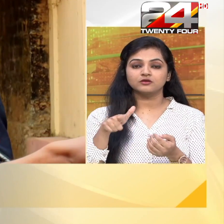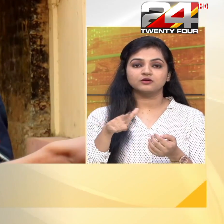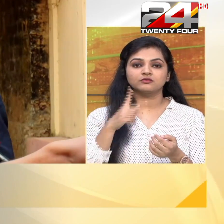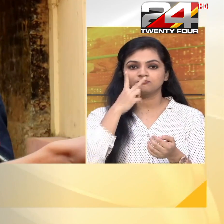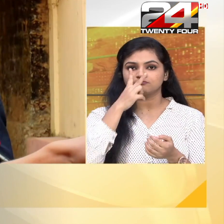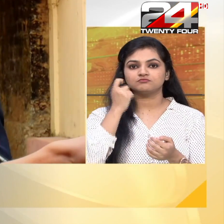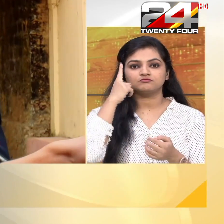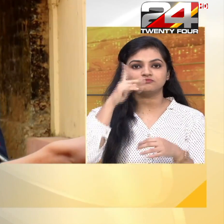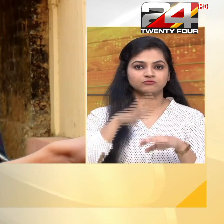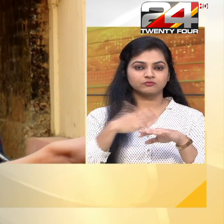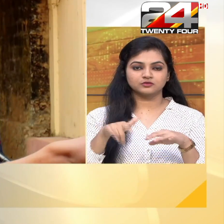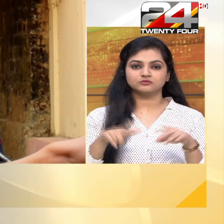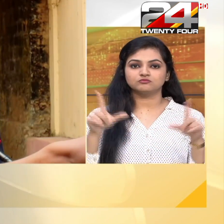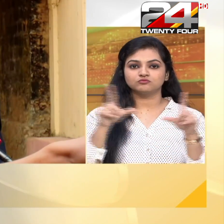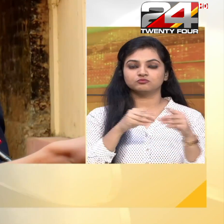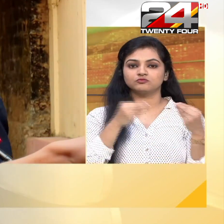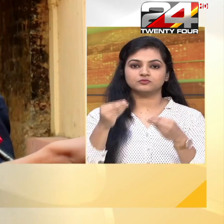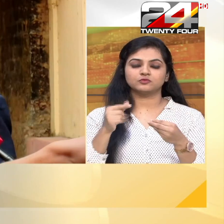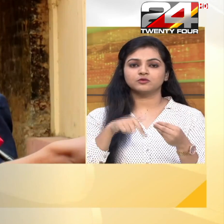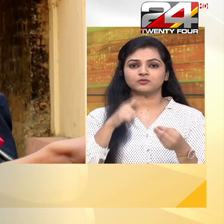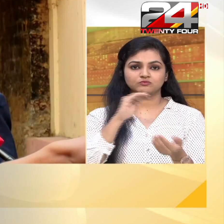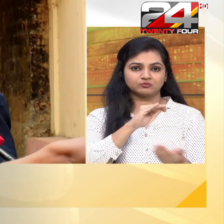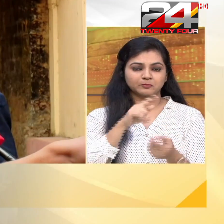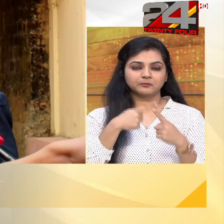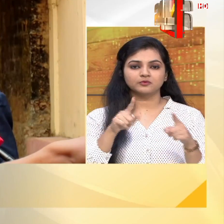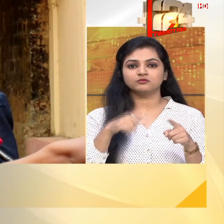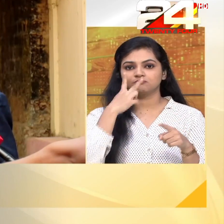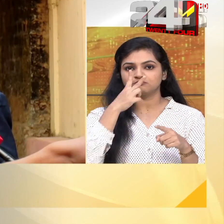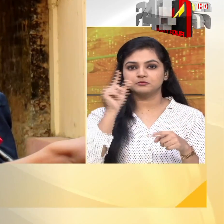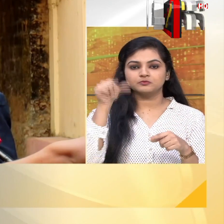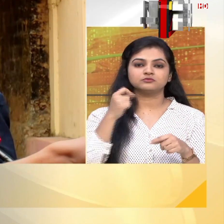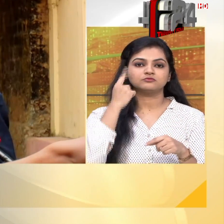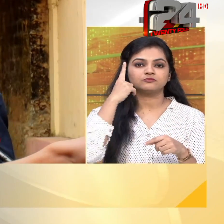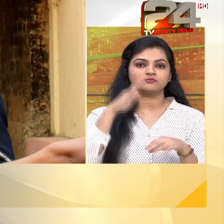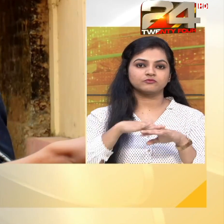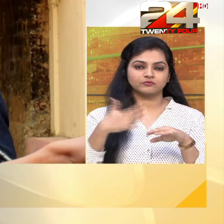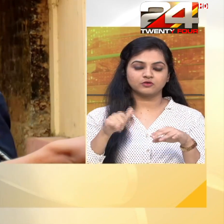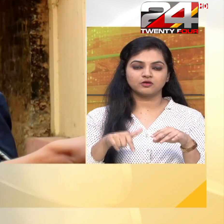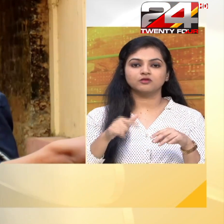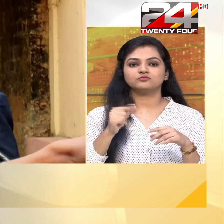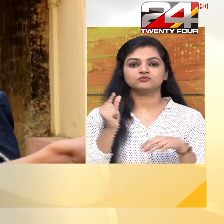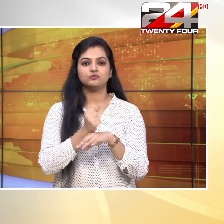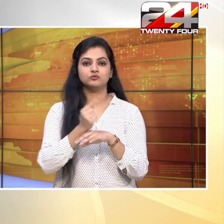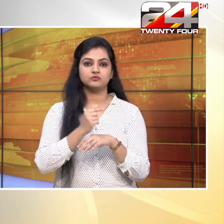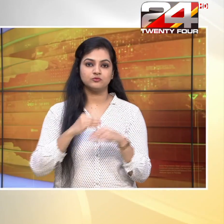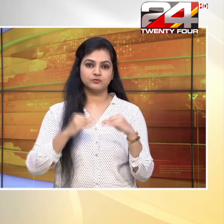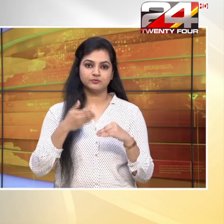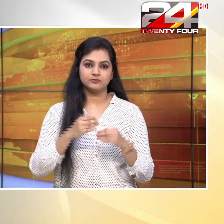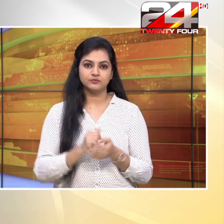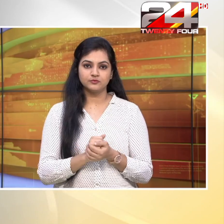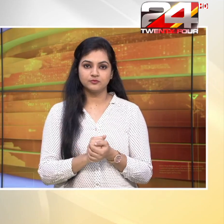തിരിച്ചറിഞ്ഞുകൊണ്ട് വ്യക്തമായിട്ട് മൊഴി കൊടുക്കാൻ, ചെറിയ കുട്ടിയാണെങ്കിൽ പോലും ആ കുട്ടിക്ക് സാധിച്ചു എന്നുള്ളത് പ്രോസിക്യൂഷന് വലിയ അനുഗ്രഹമായിട്ടുണ്ട് ഈ കേസിൽ.